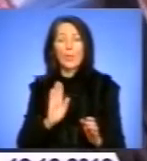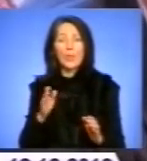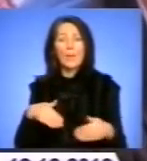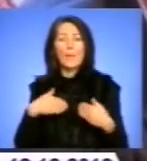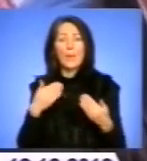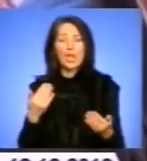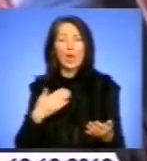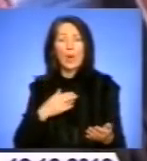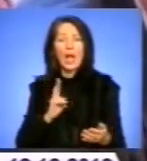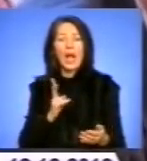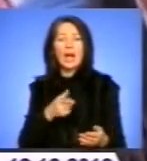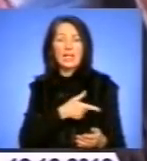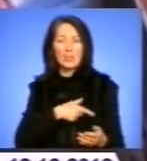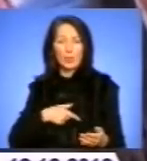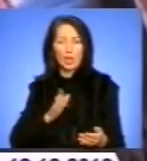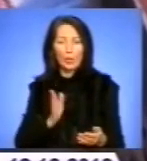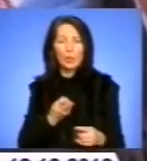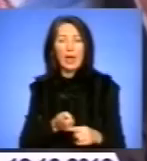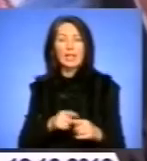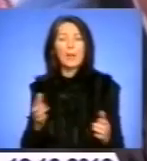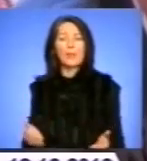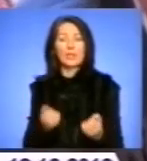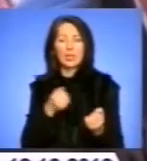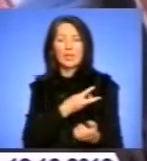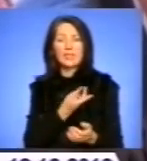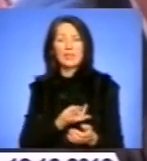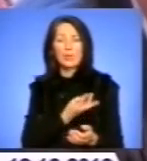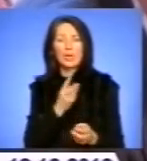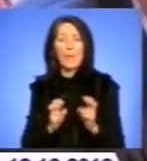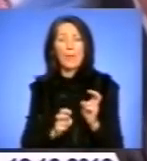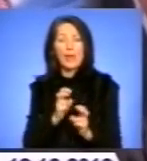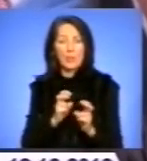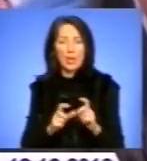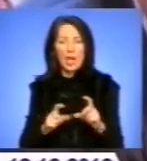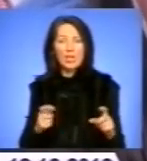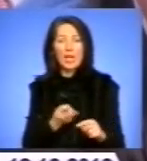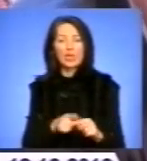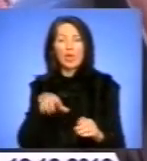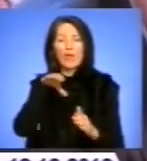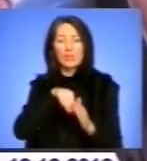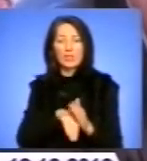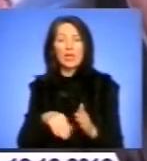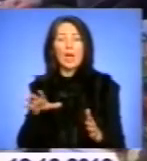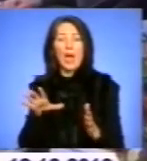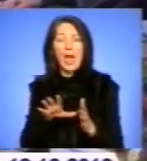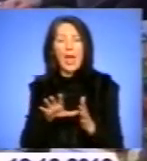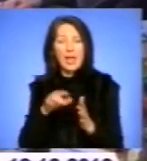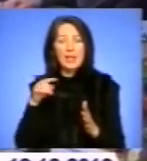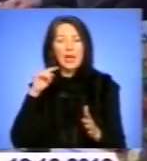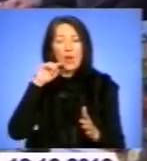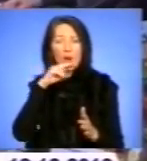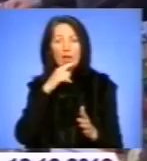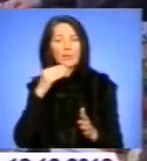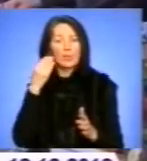предложение, а мы как депутаты будем это поддерживать, стимулирование предприятий, которые внедряют энергоэффективные технологии. Президія